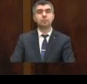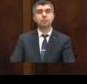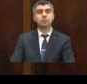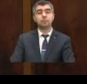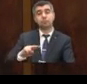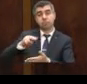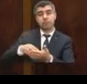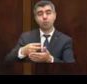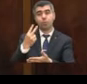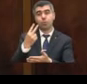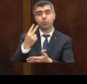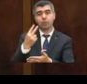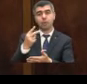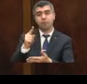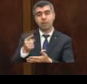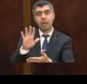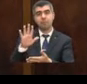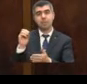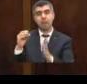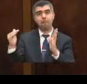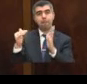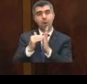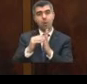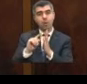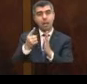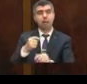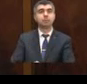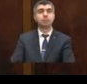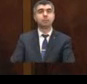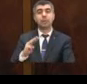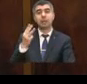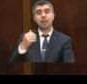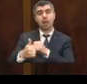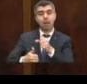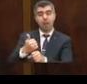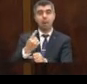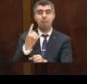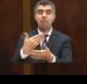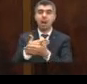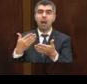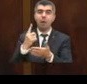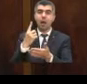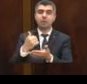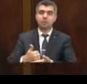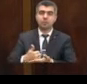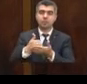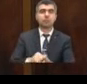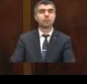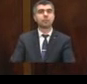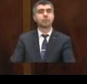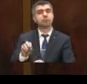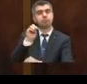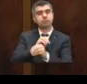لها 2.5 مليار ولم يصرف منها خلال 3 سنوات الأخيرة إلا 1 مليار. وكذلك صناعة المعدات